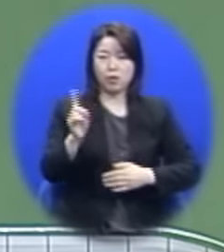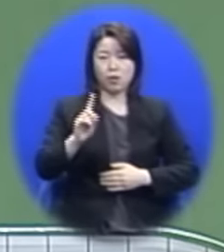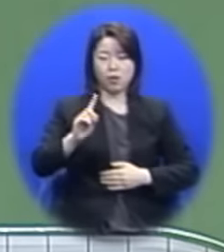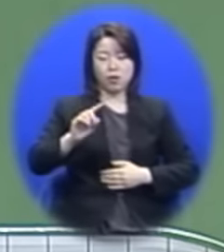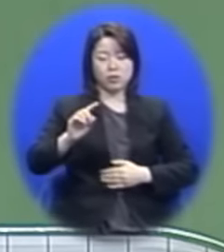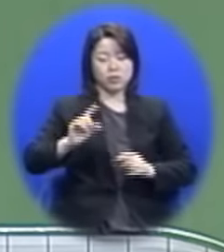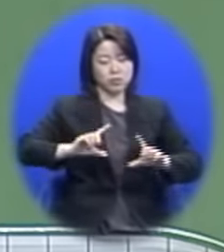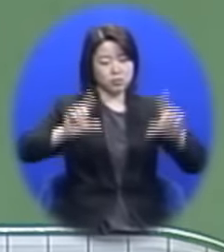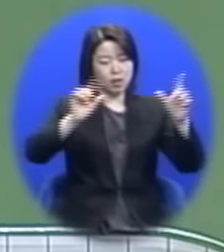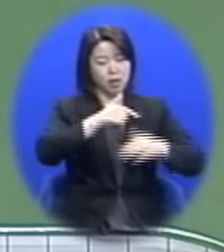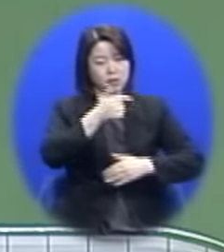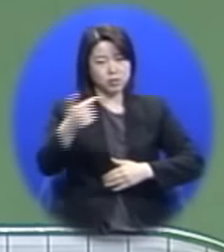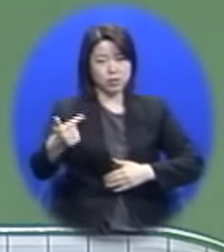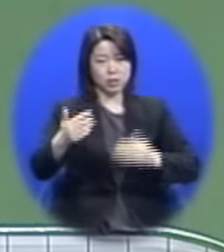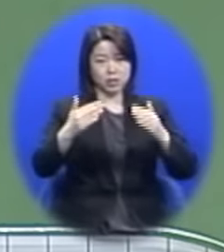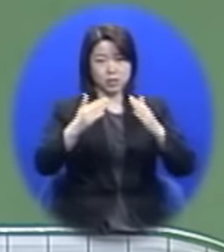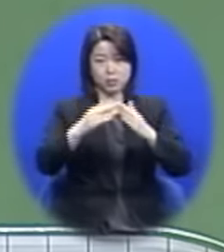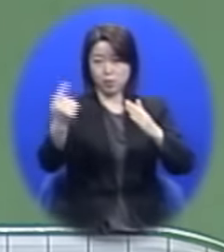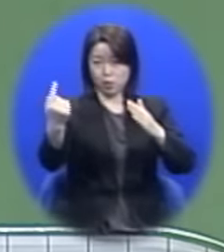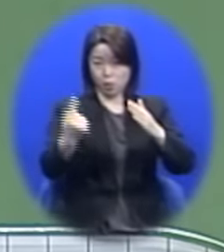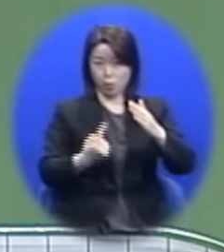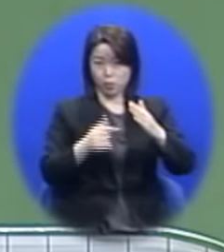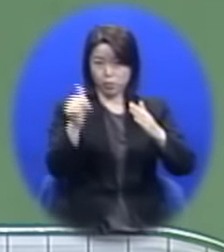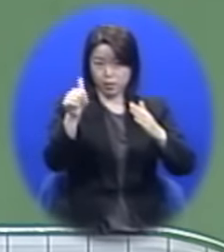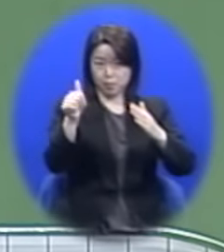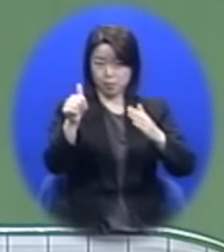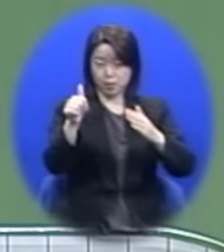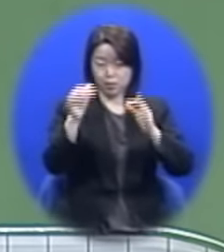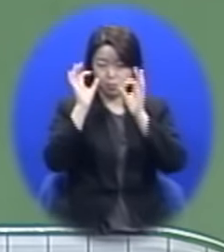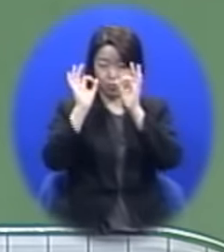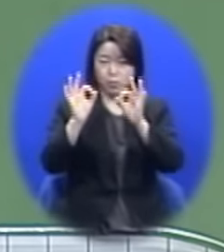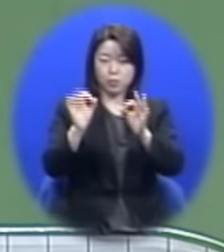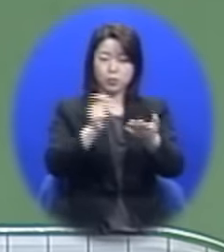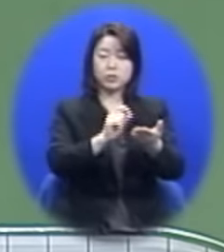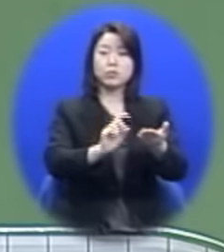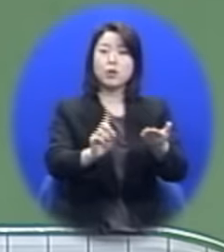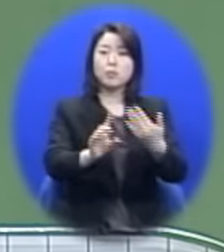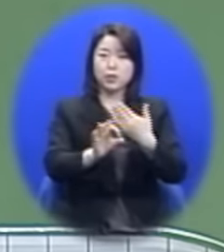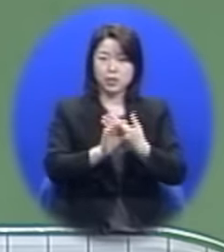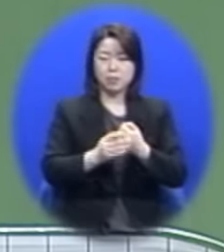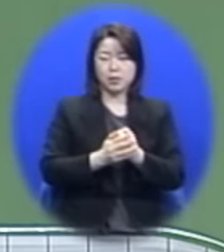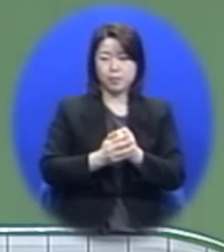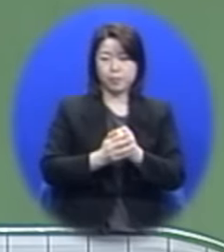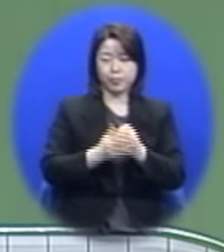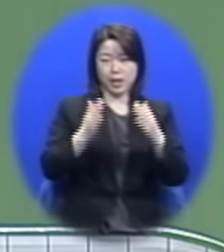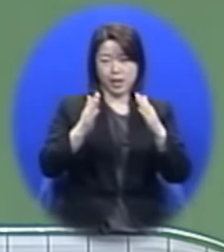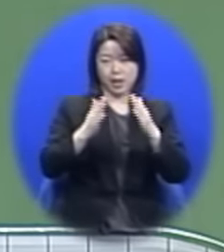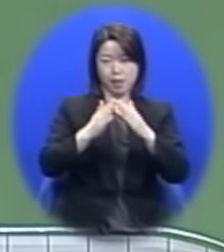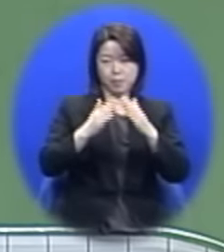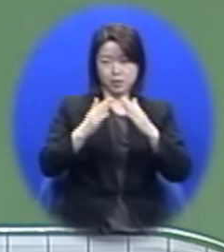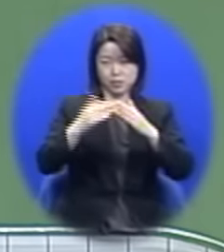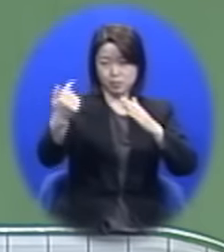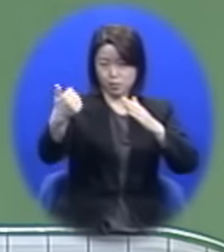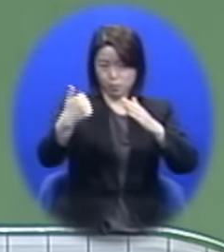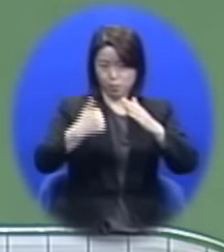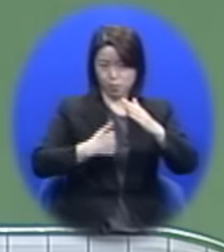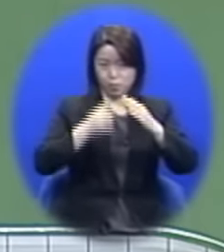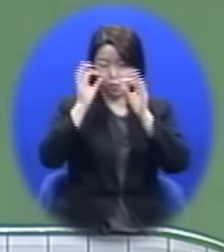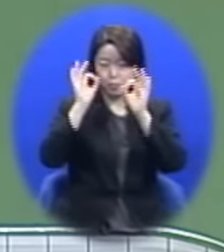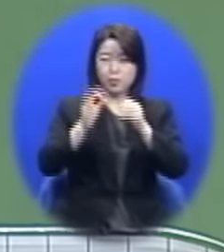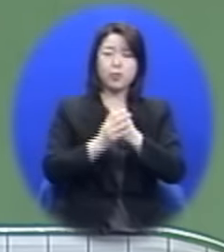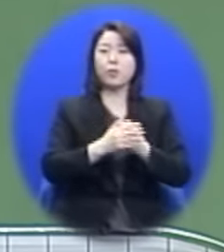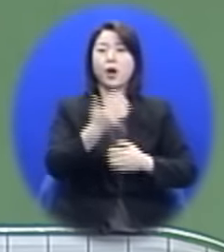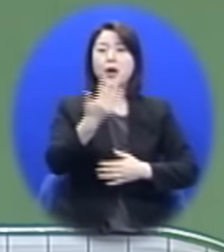남편이 집에 들어오는 것을 아내가 이렇게 썼습니다. 남편이 집에 들어오는 모습을 보고